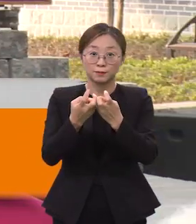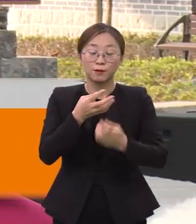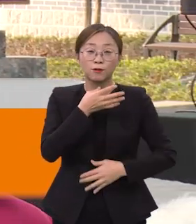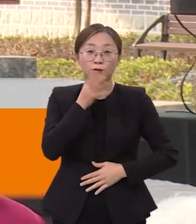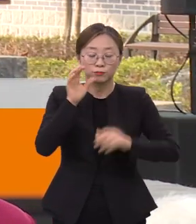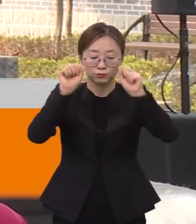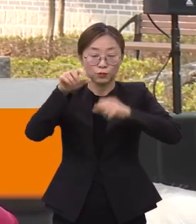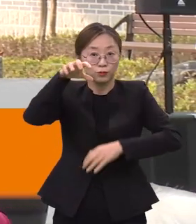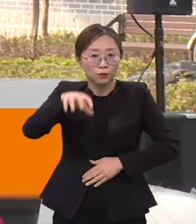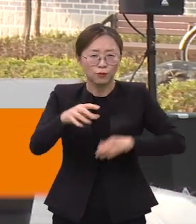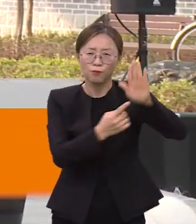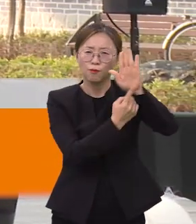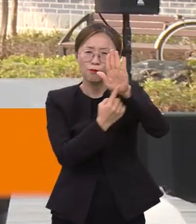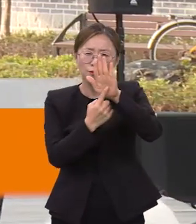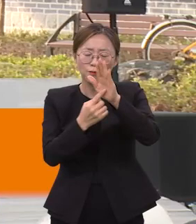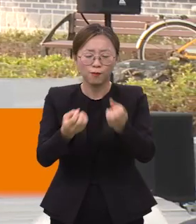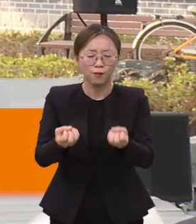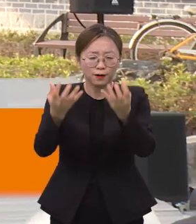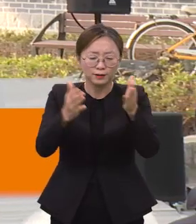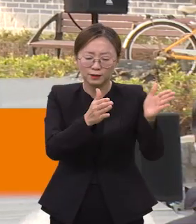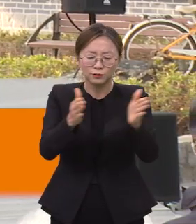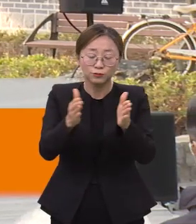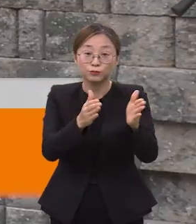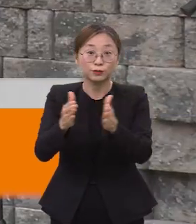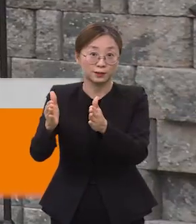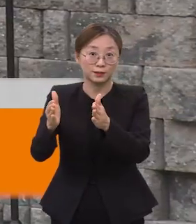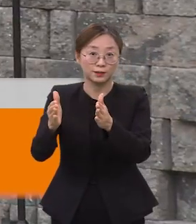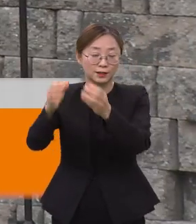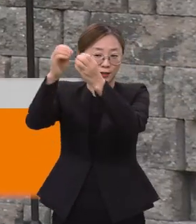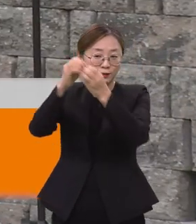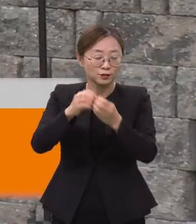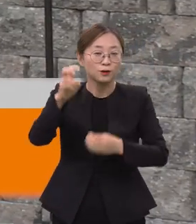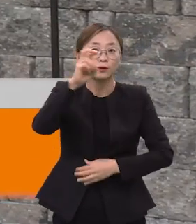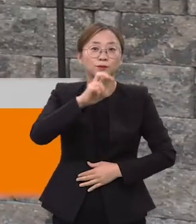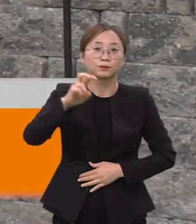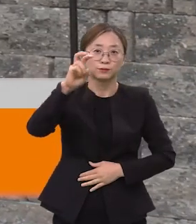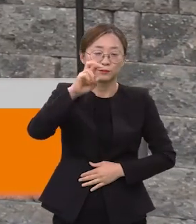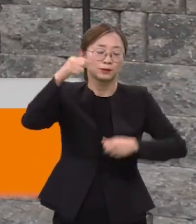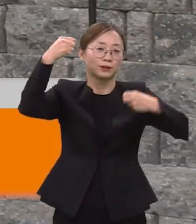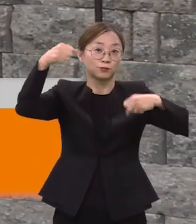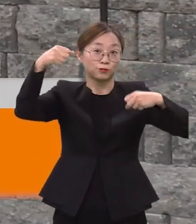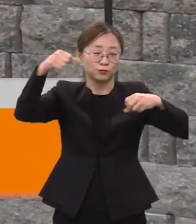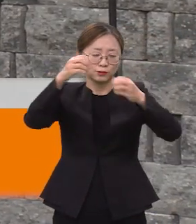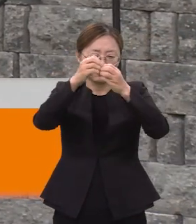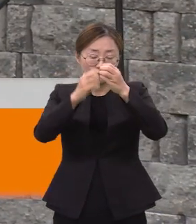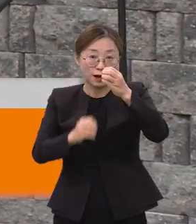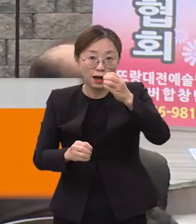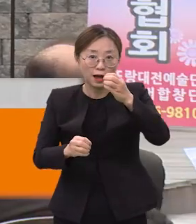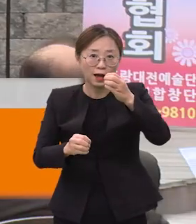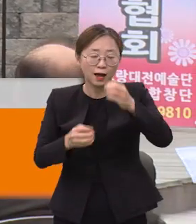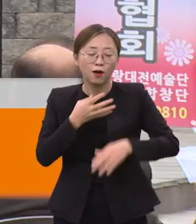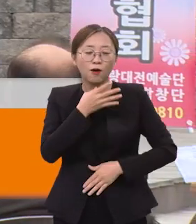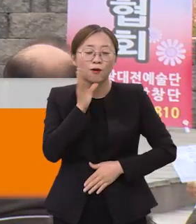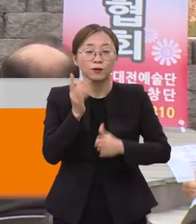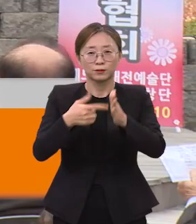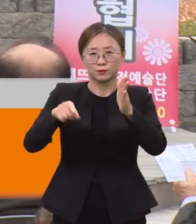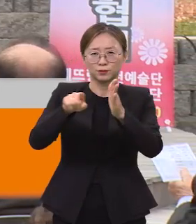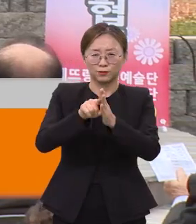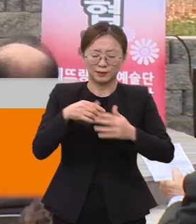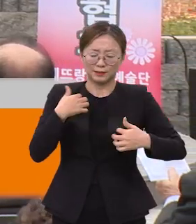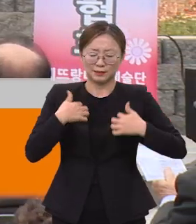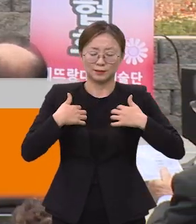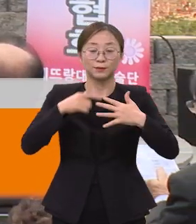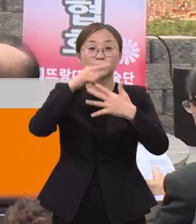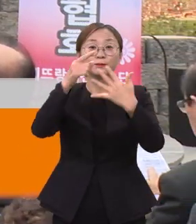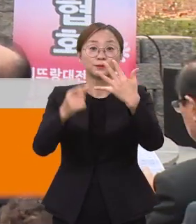위해 다양한 프로그램들을 준비했는데요. 민요, 부채춤, 그리고 시 낭송을 통해 어르신들을 위한